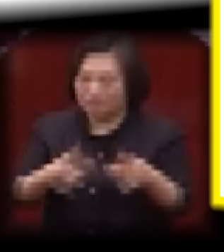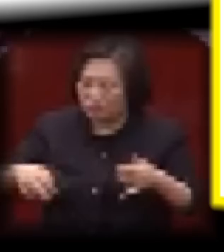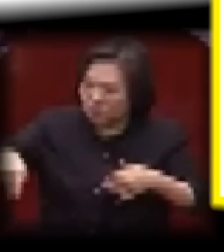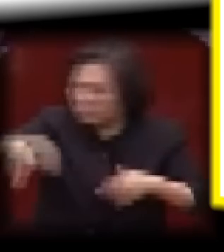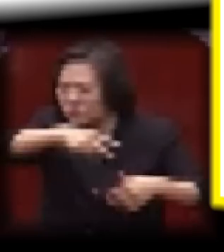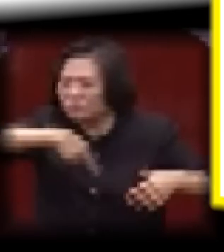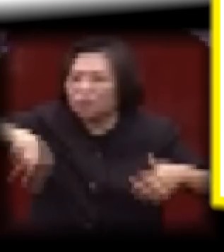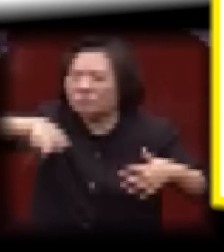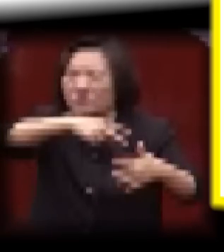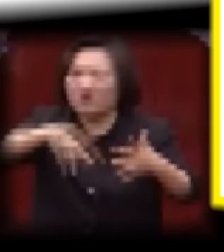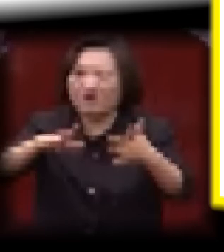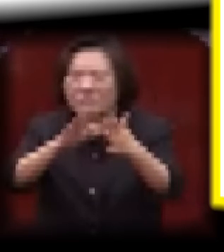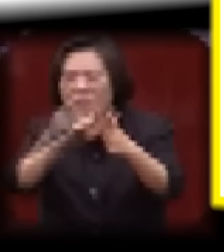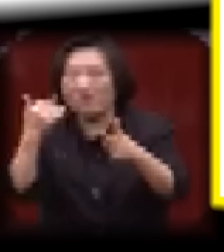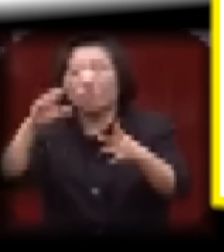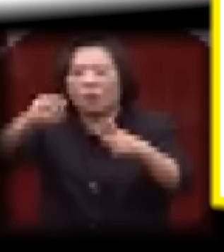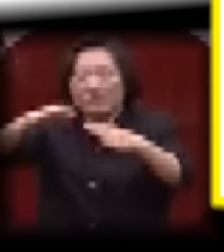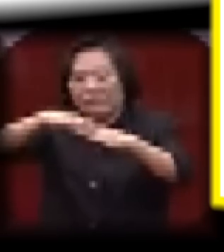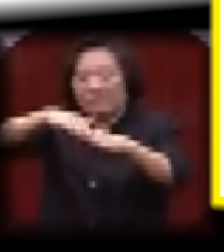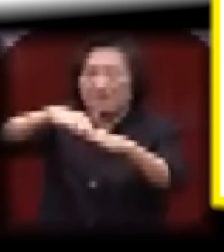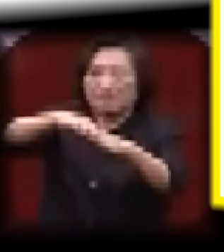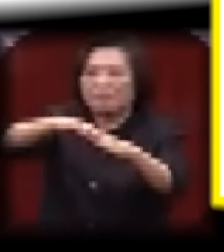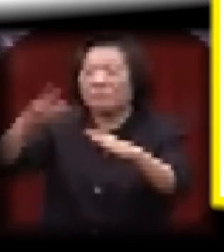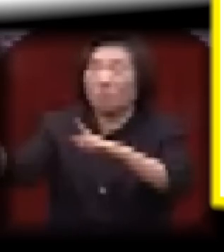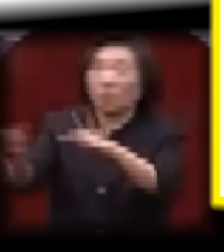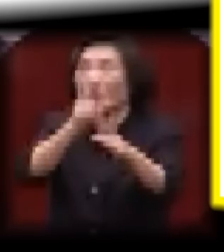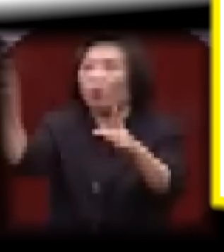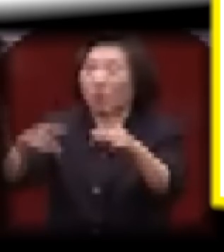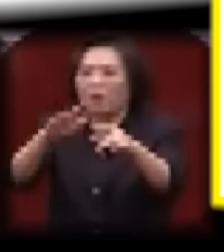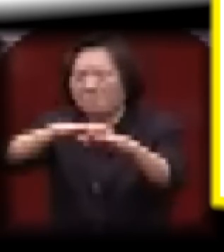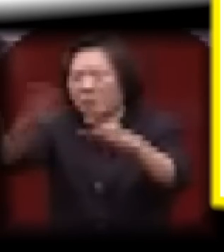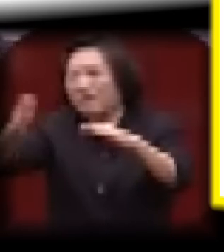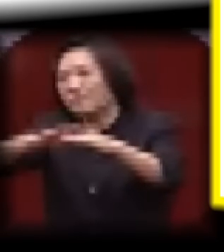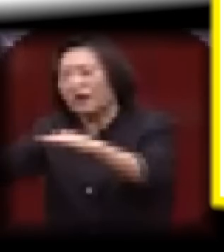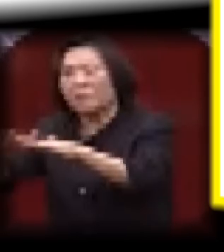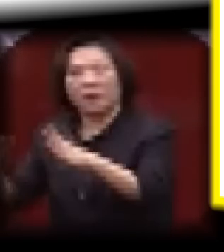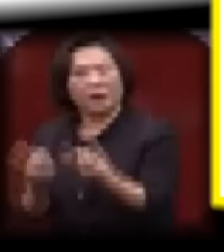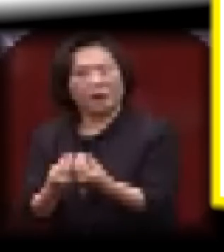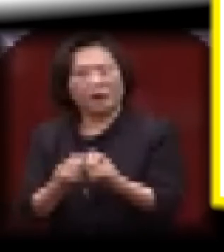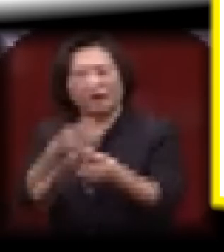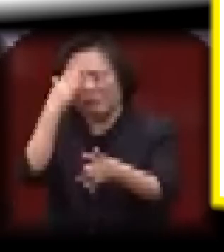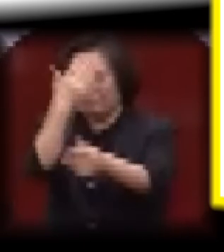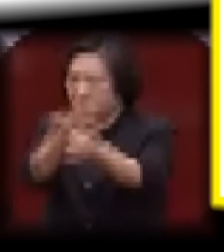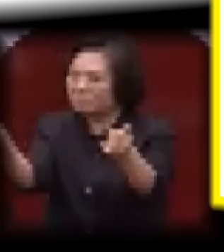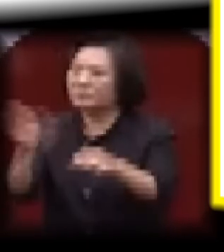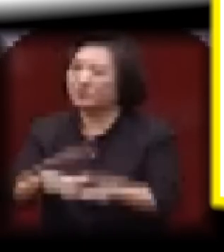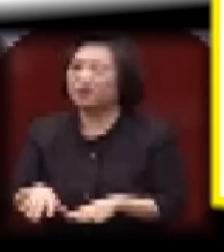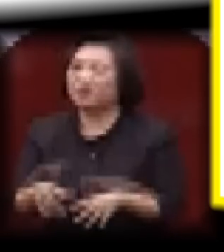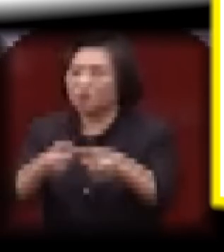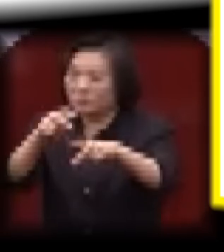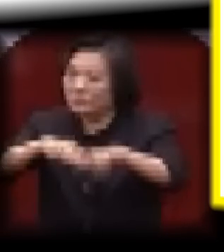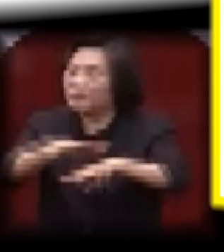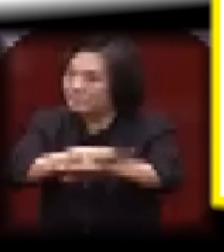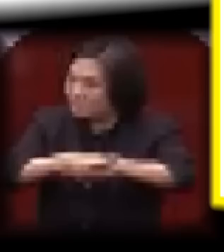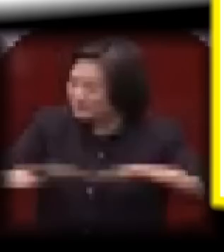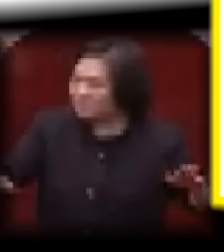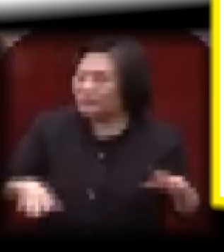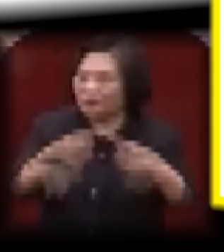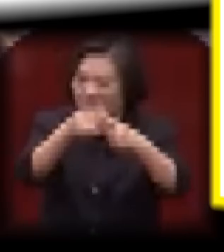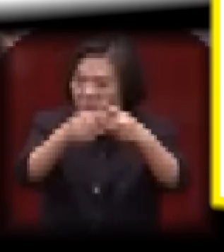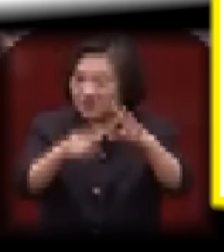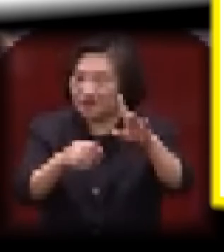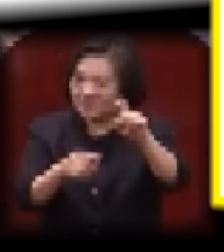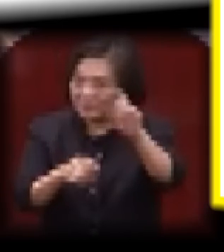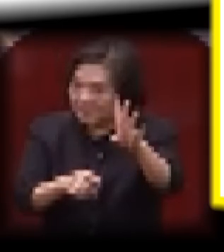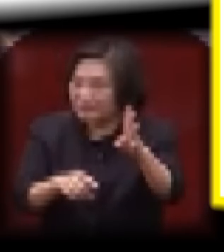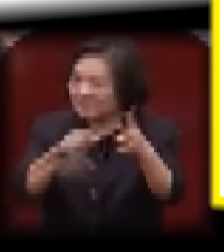的话哈，台风来的时候，那屋顶掉下来哈，还是会造成公共安全。所以基于公共安全的理由哈，他们有14项是法院